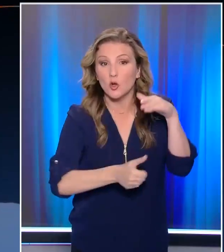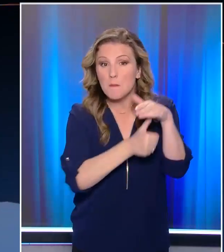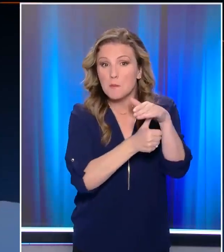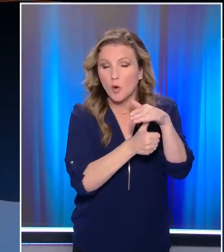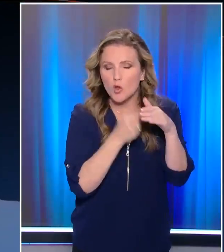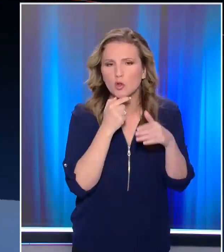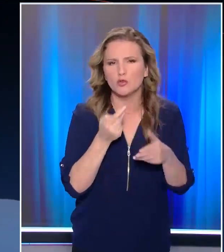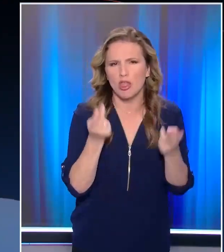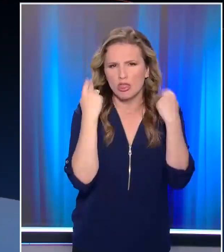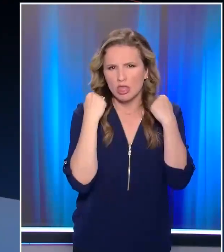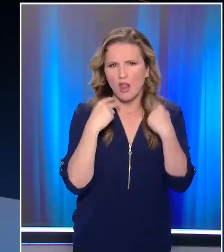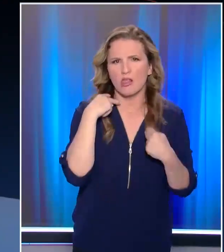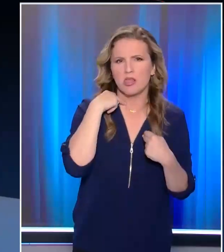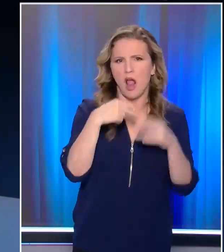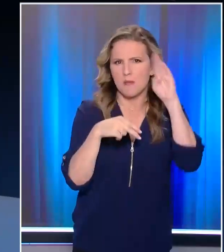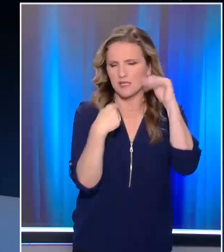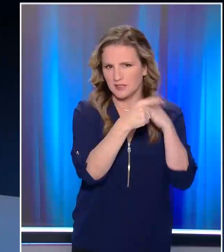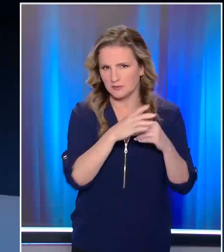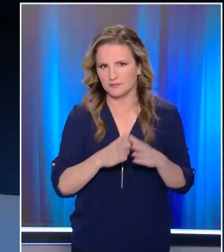υποταχθεί στις εντολές της Δύσης.